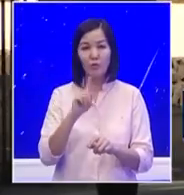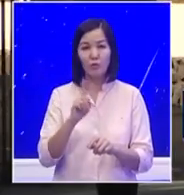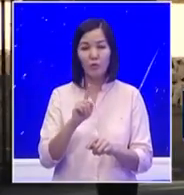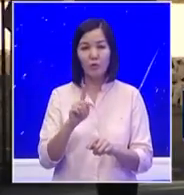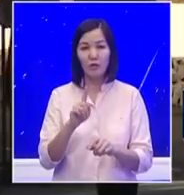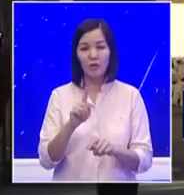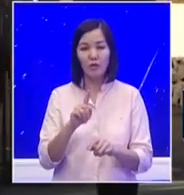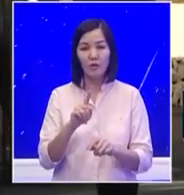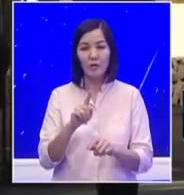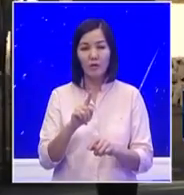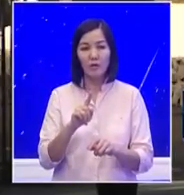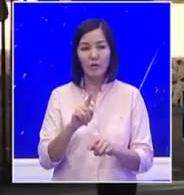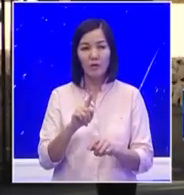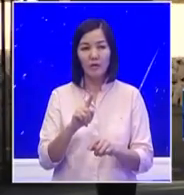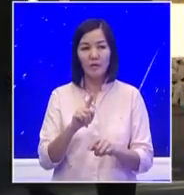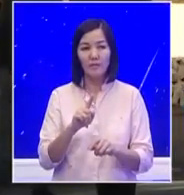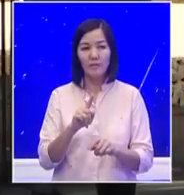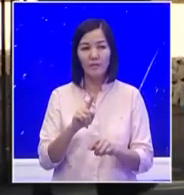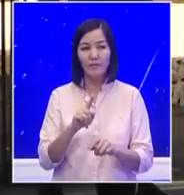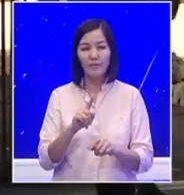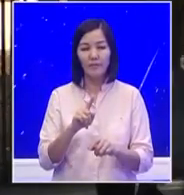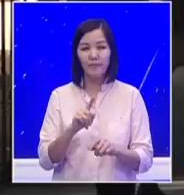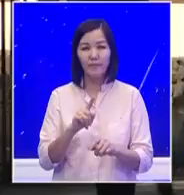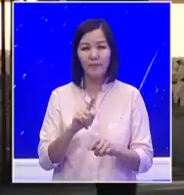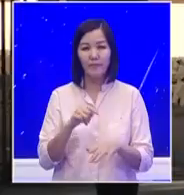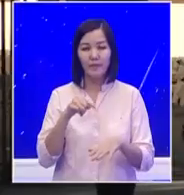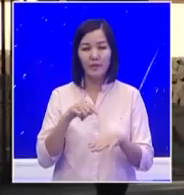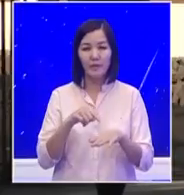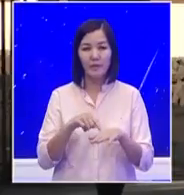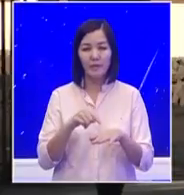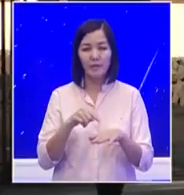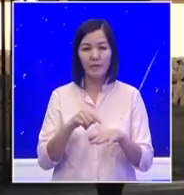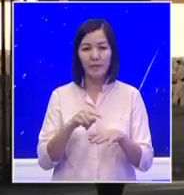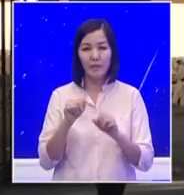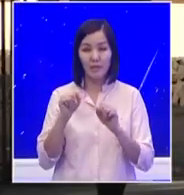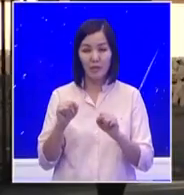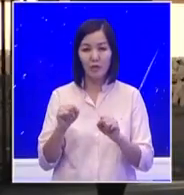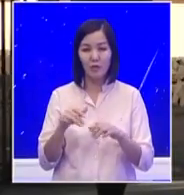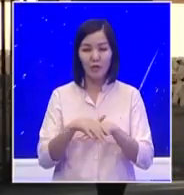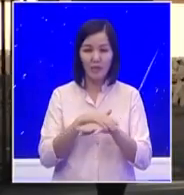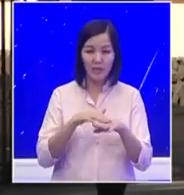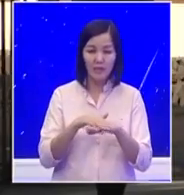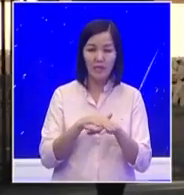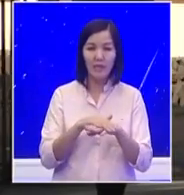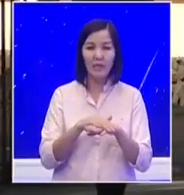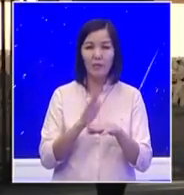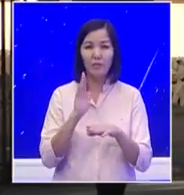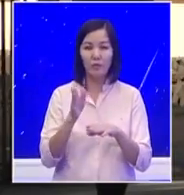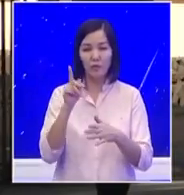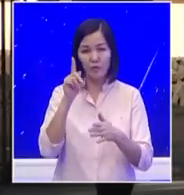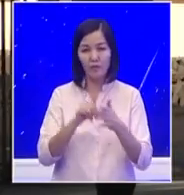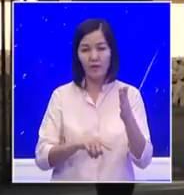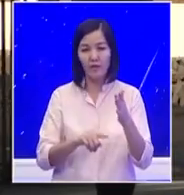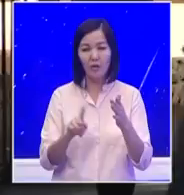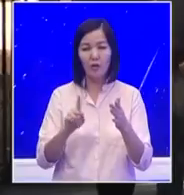негативных влияний извне. И раз рынок защищен, значит и население наше более уверенно,